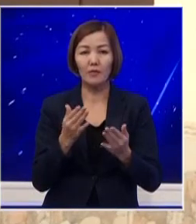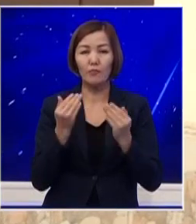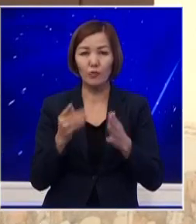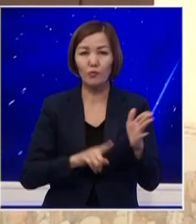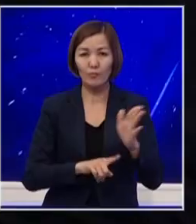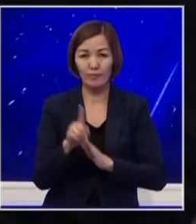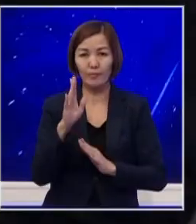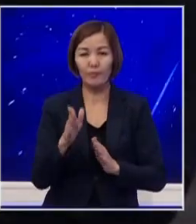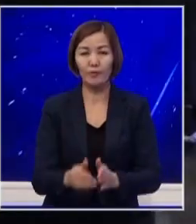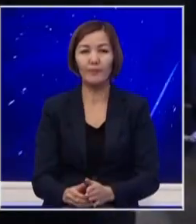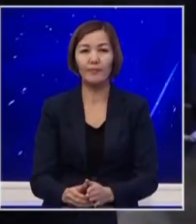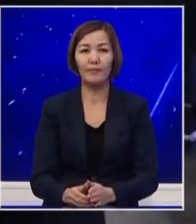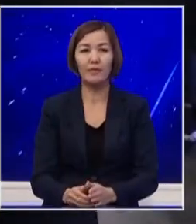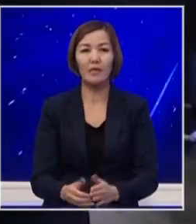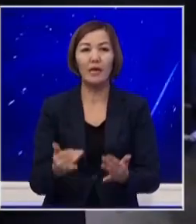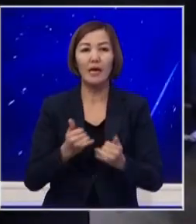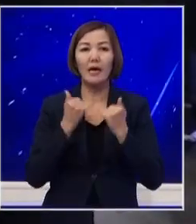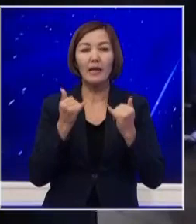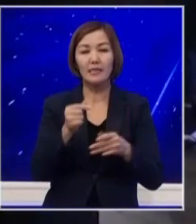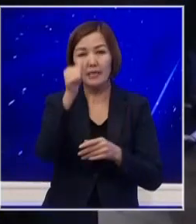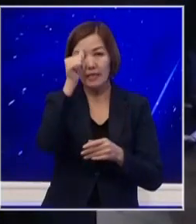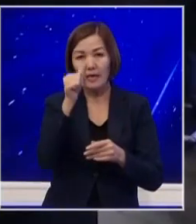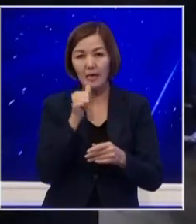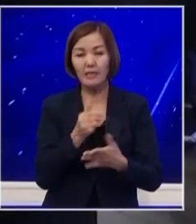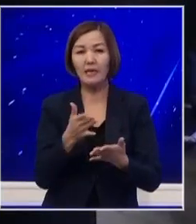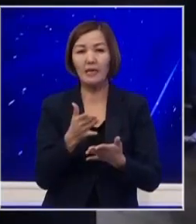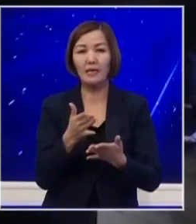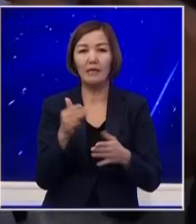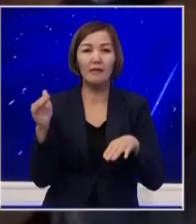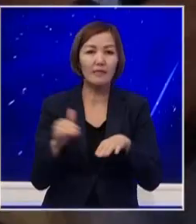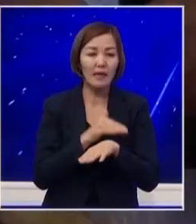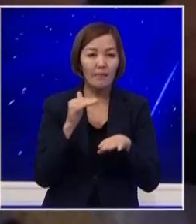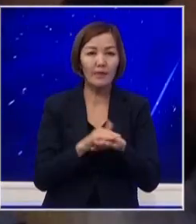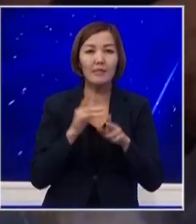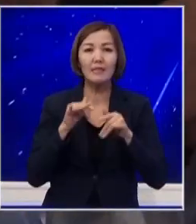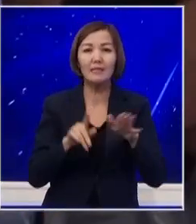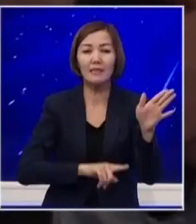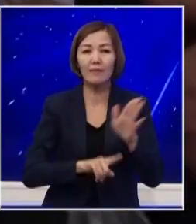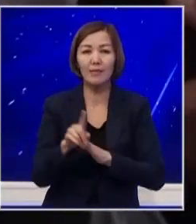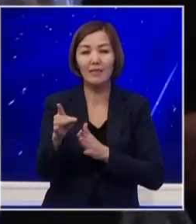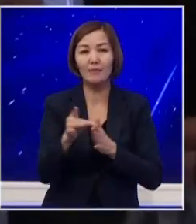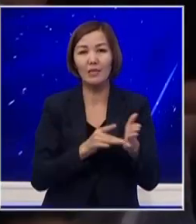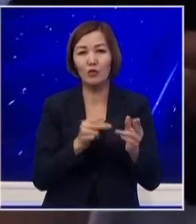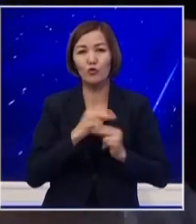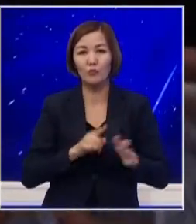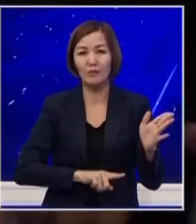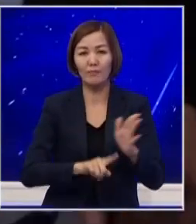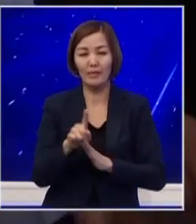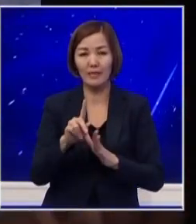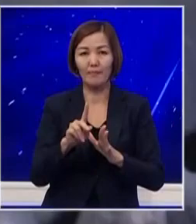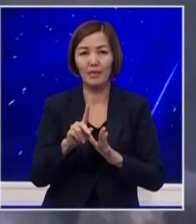қолға алудамыз. Қасиетті айда сауапқа енелгісі келген жандар қайырлы істерін бастап, бірден жұмысқа білек сыбана